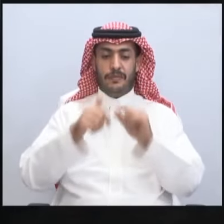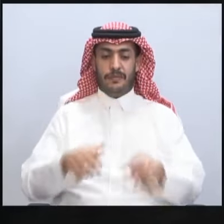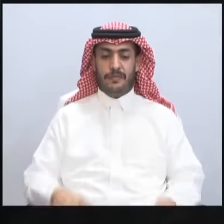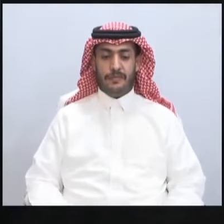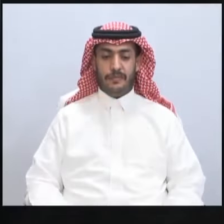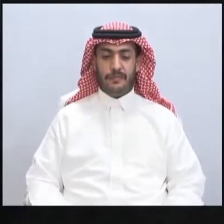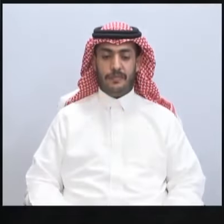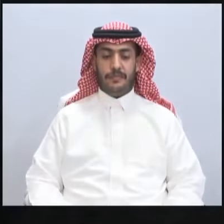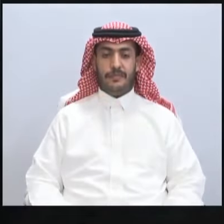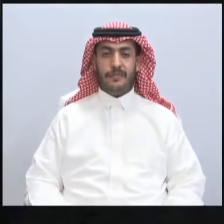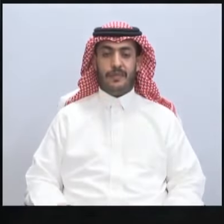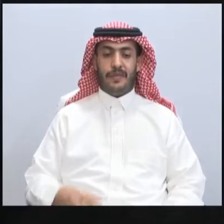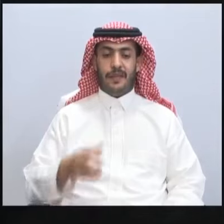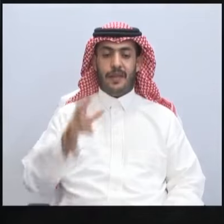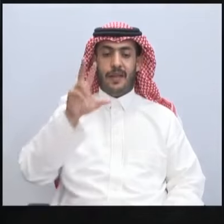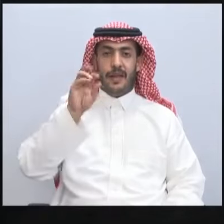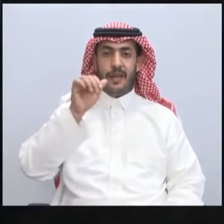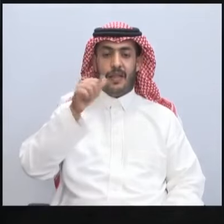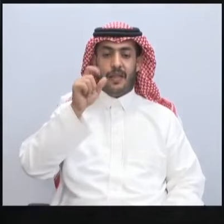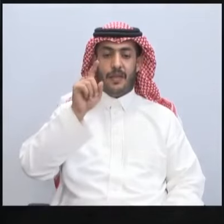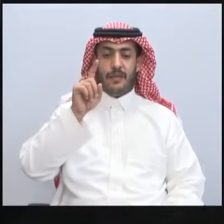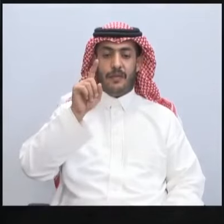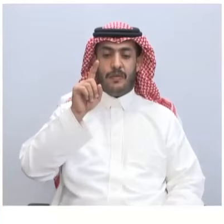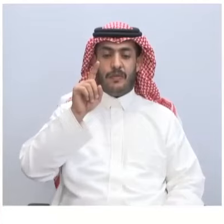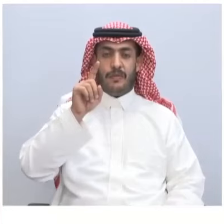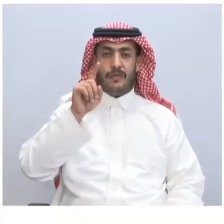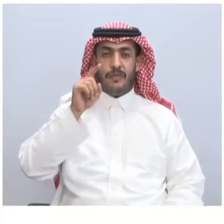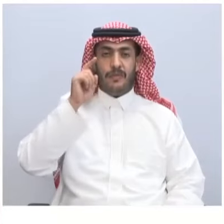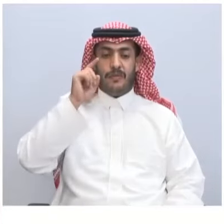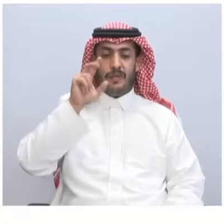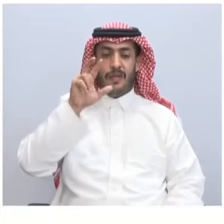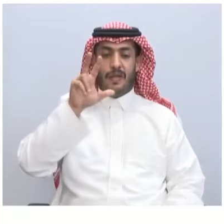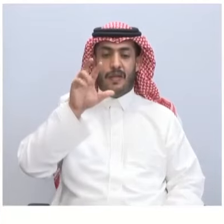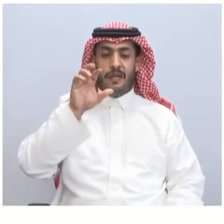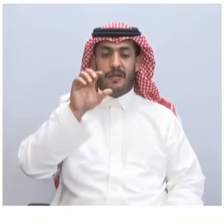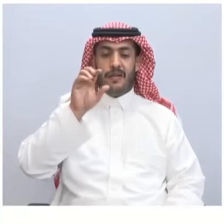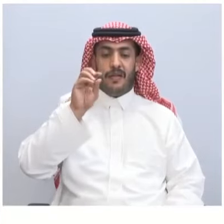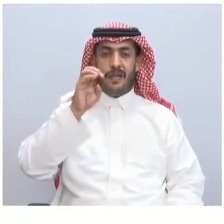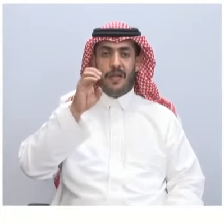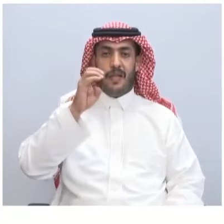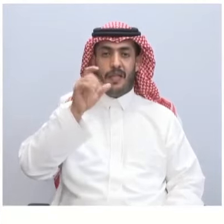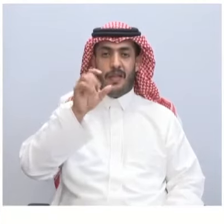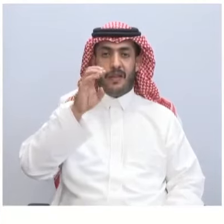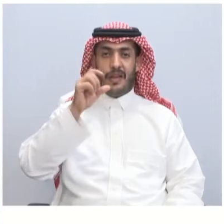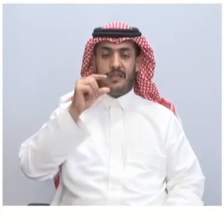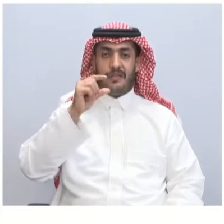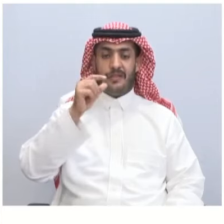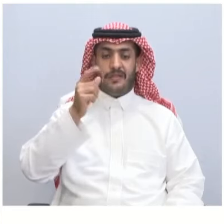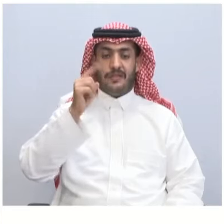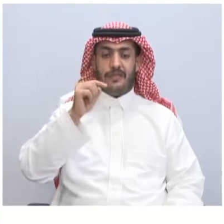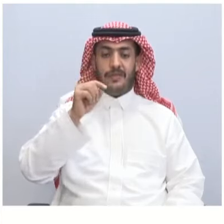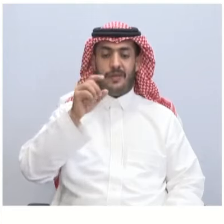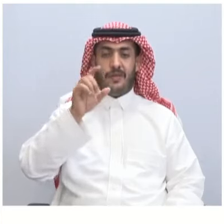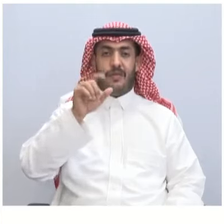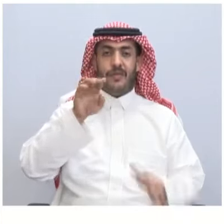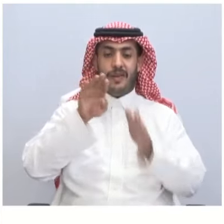التعاون كذلك عندنا الهضاب من اشهر الهضاب هضبه نجد وهضبه